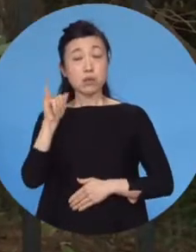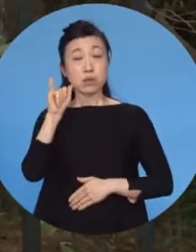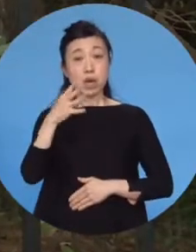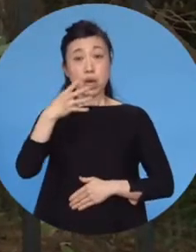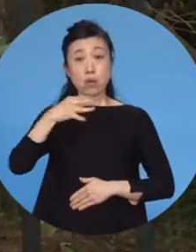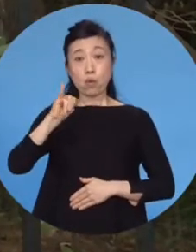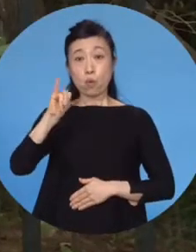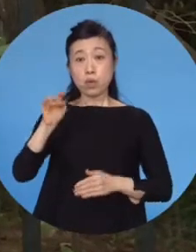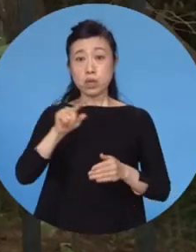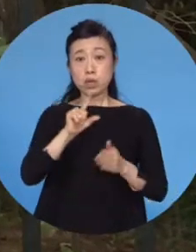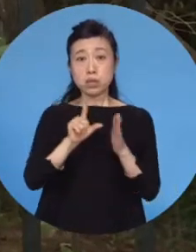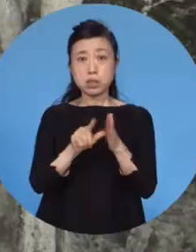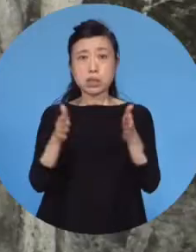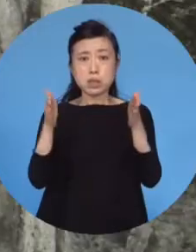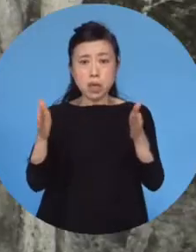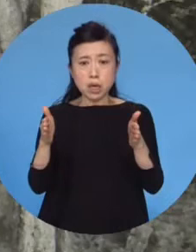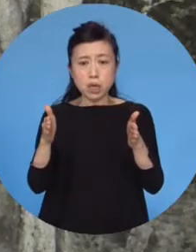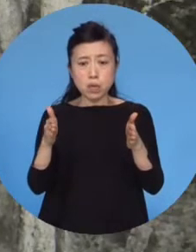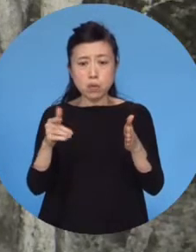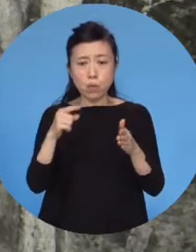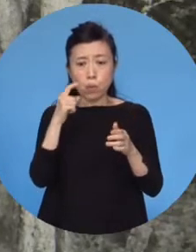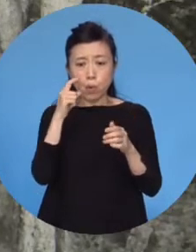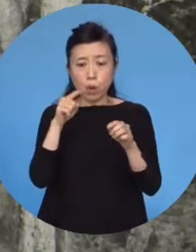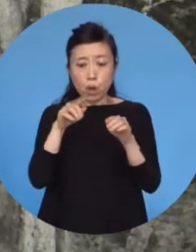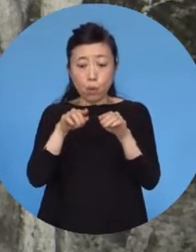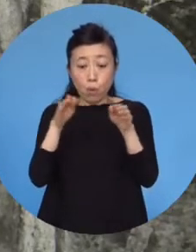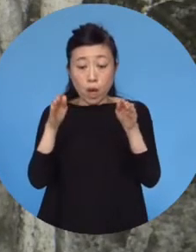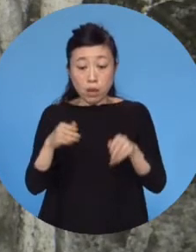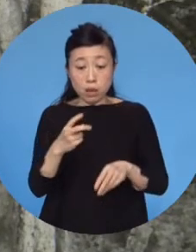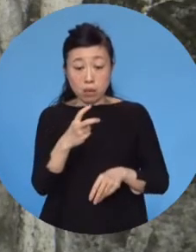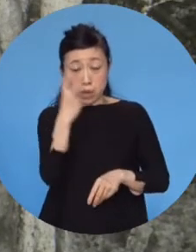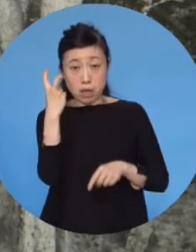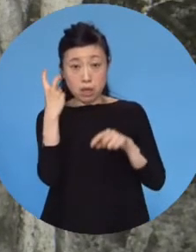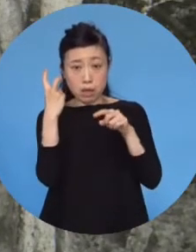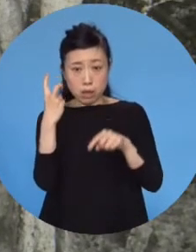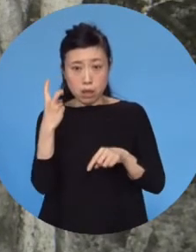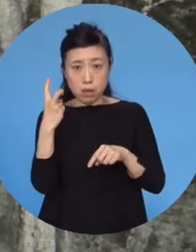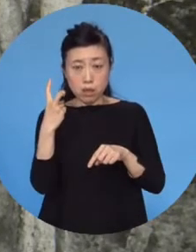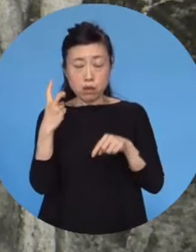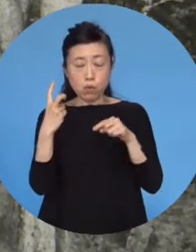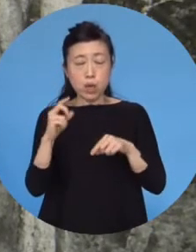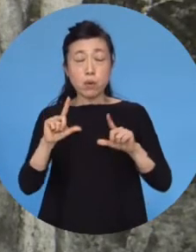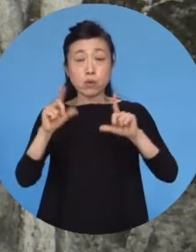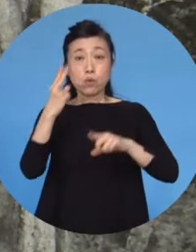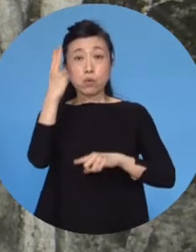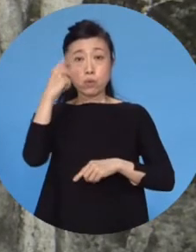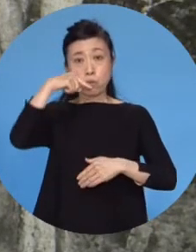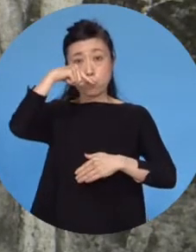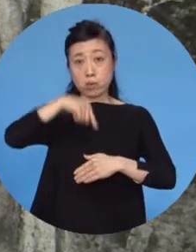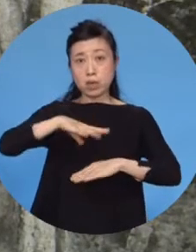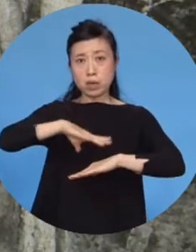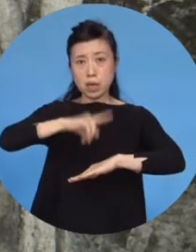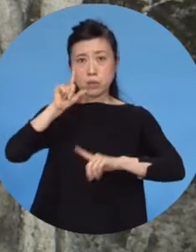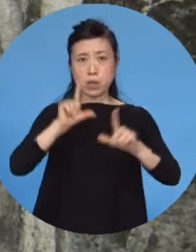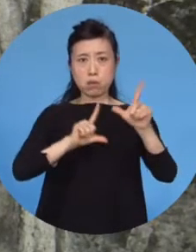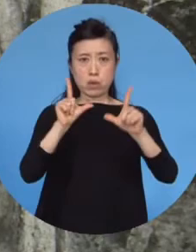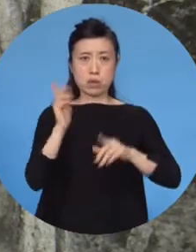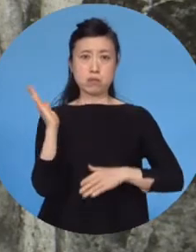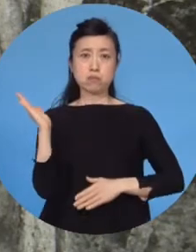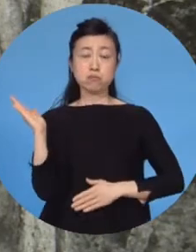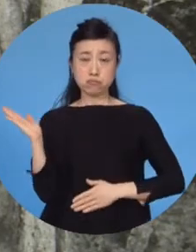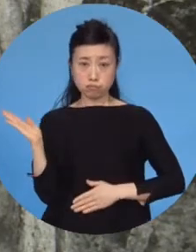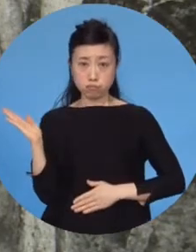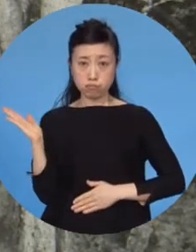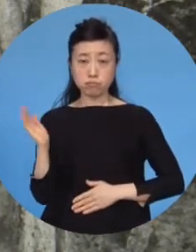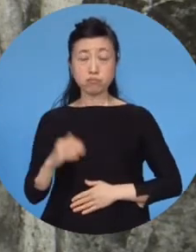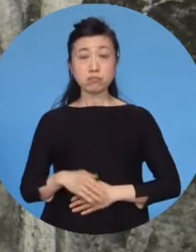期のものと思われるお墓が発見されました。これは都内初の方形周公墓として